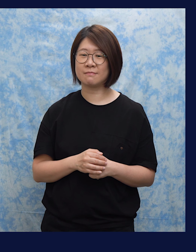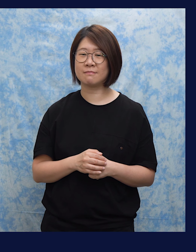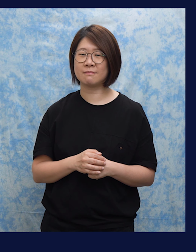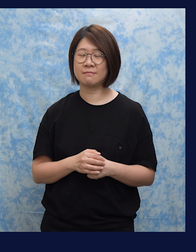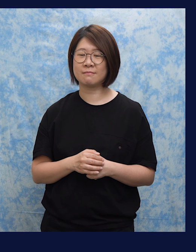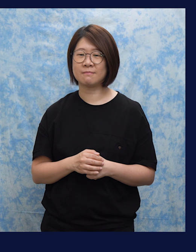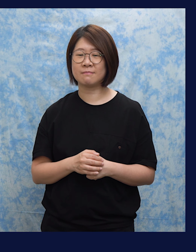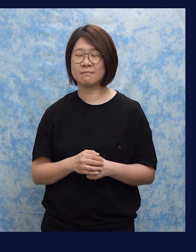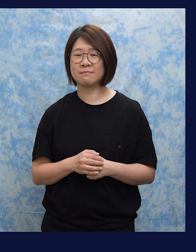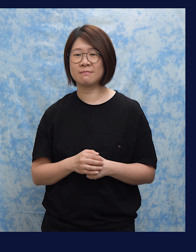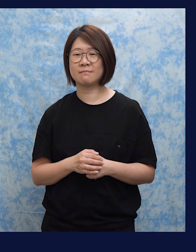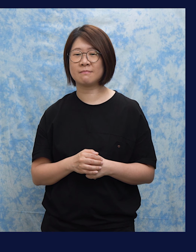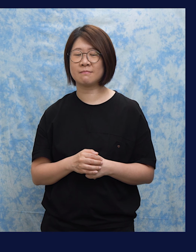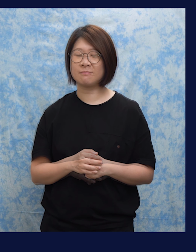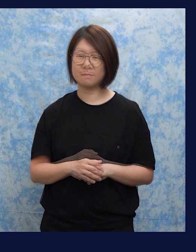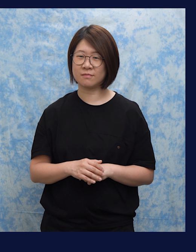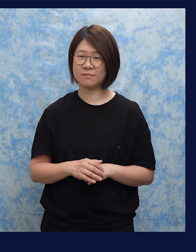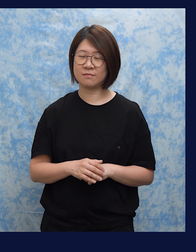Mutter.